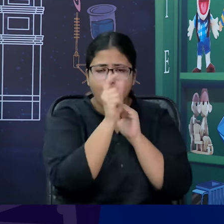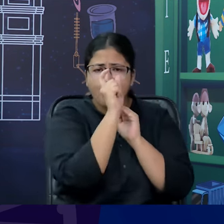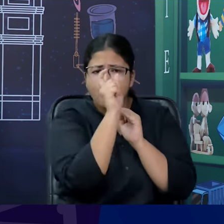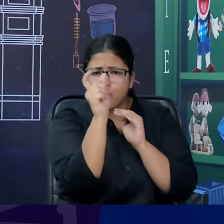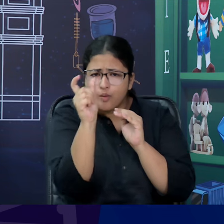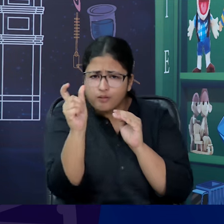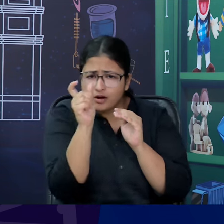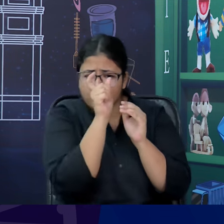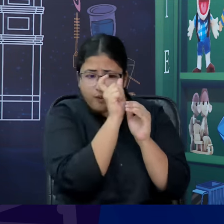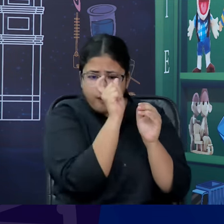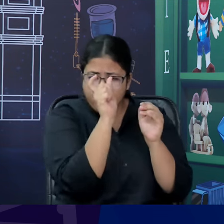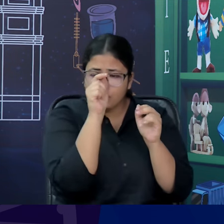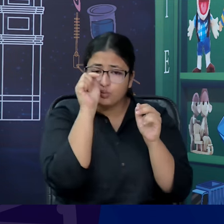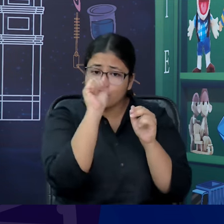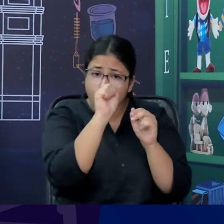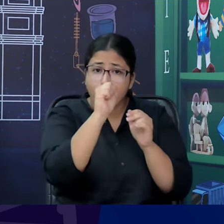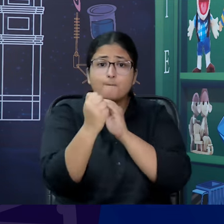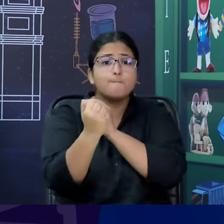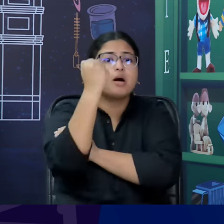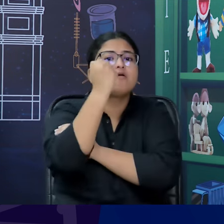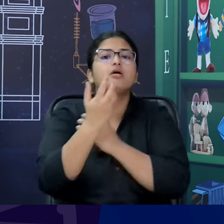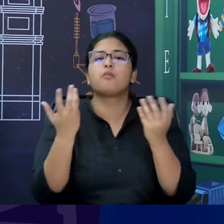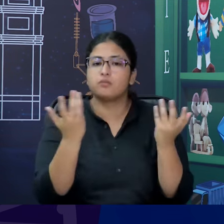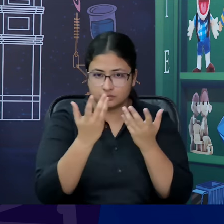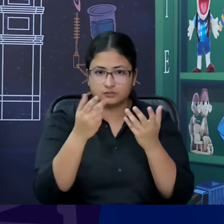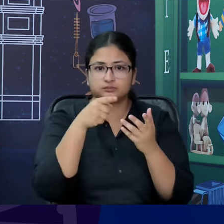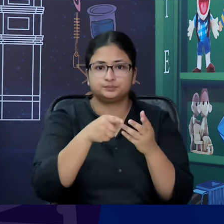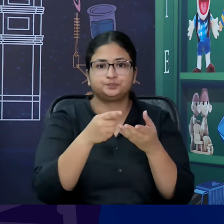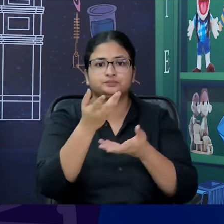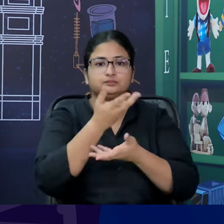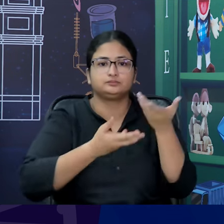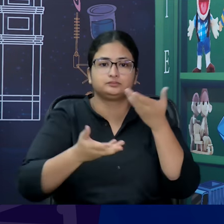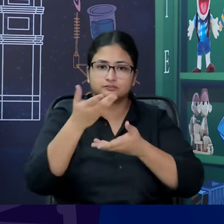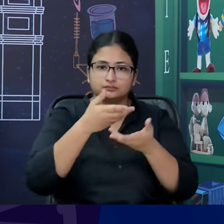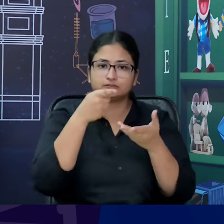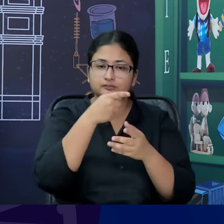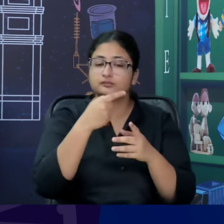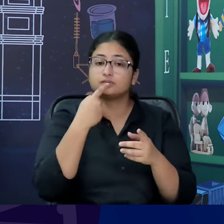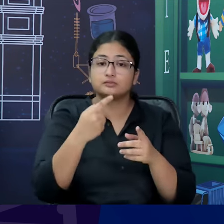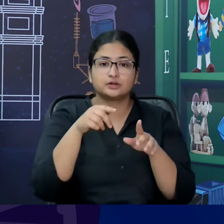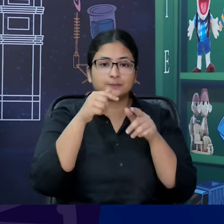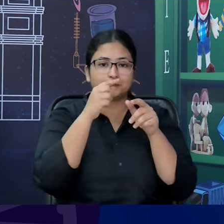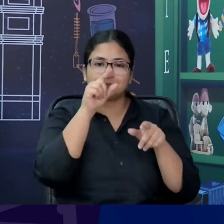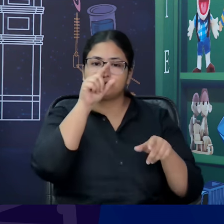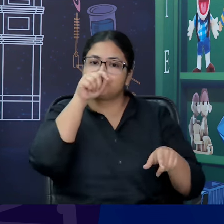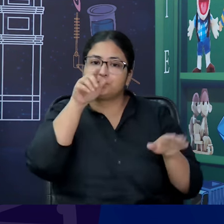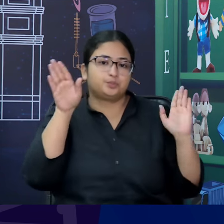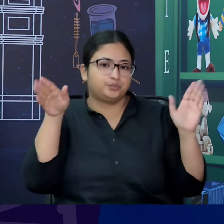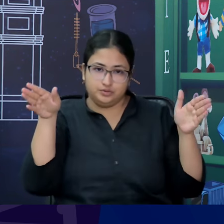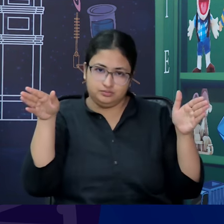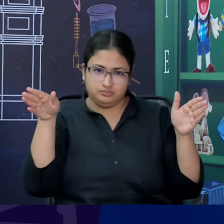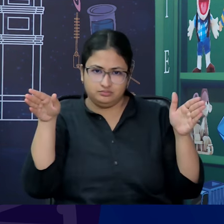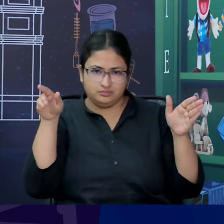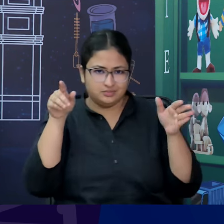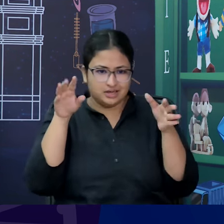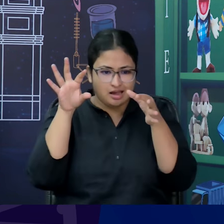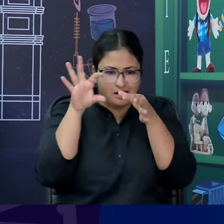हैं बहुत छोटे से उदाहरण के माध्यम से कि कविता की उड़ान चिड़िया क्या जाने चिड़िया को उन्होंने कविता से जोड़ा